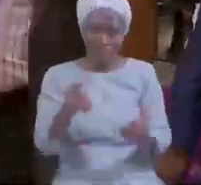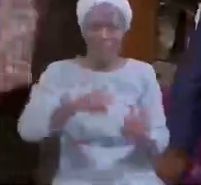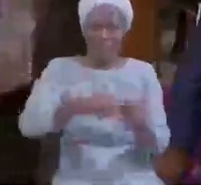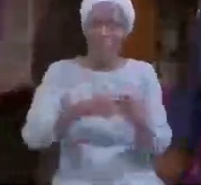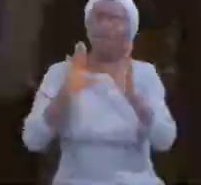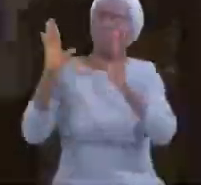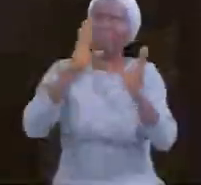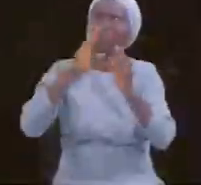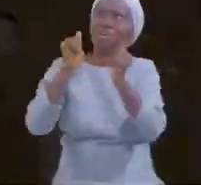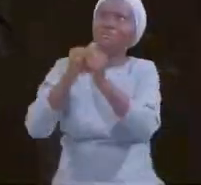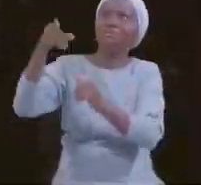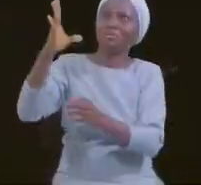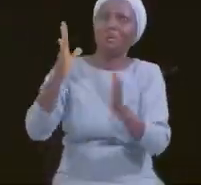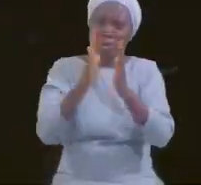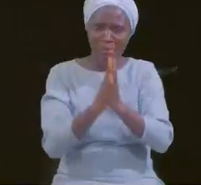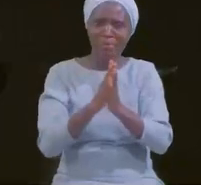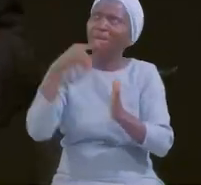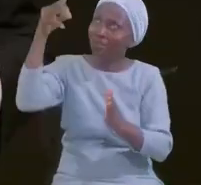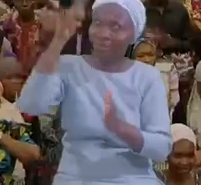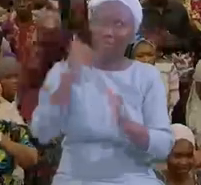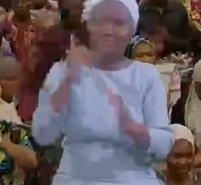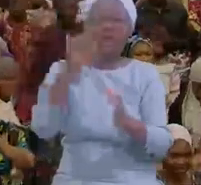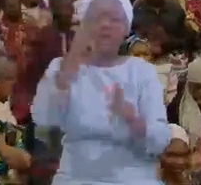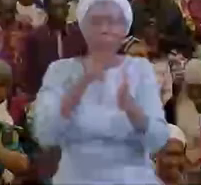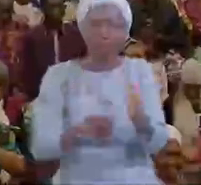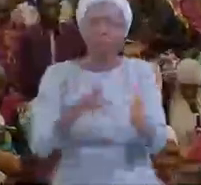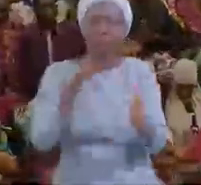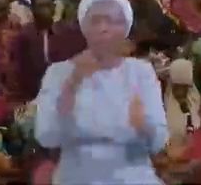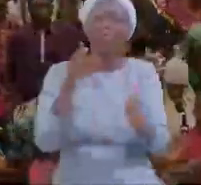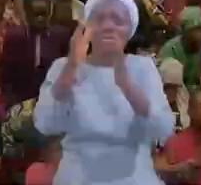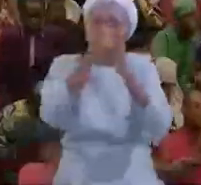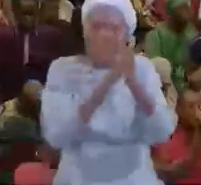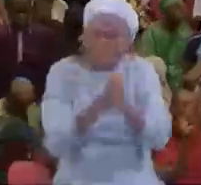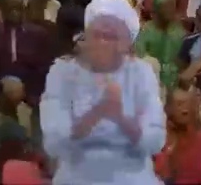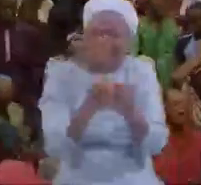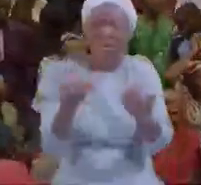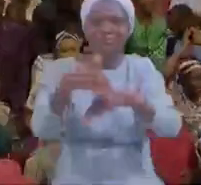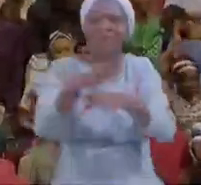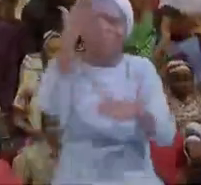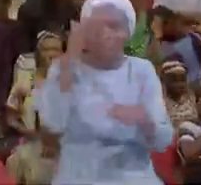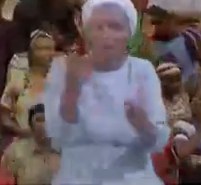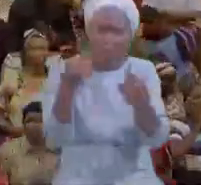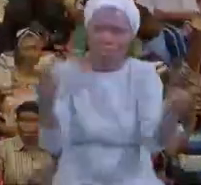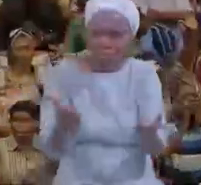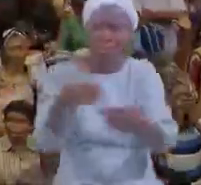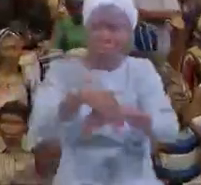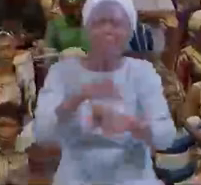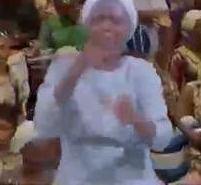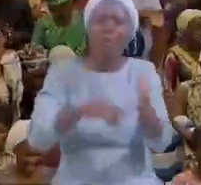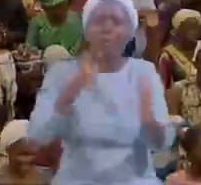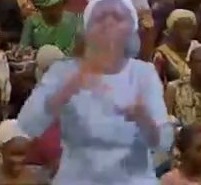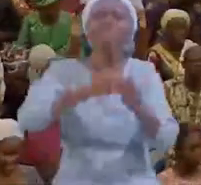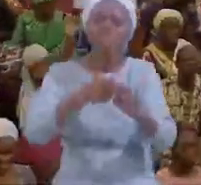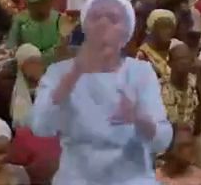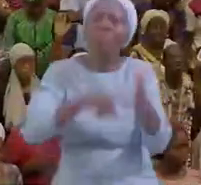Seigneur. Alors, dites au Seigneur ce que vous aurez ce soir. Pourquoi vous êtes là ce soir? Quel est le défi? Quel